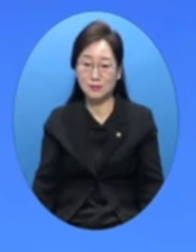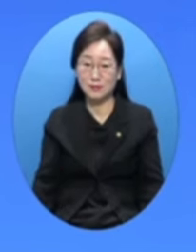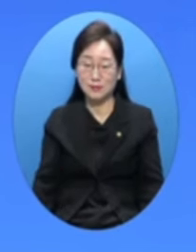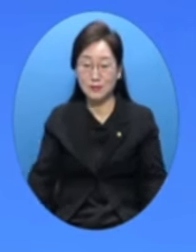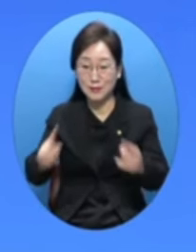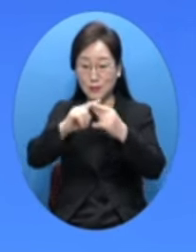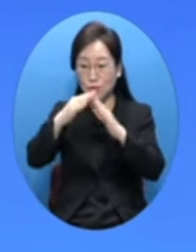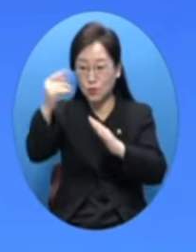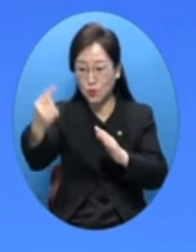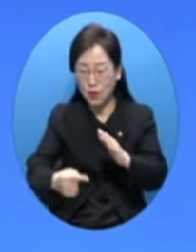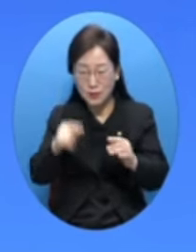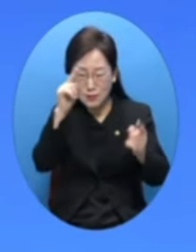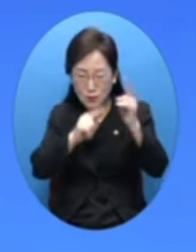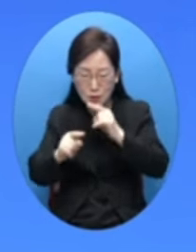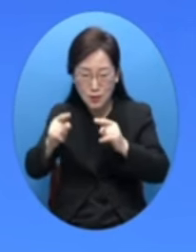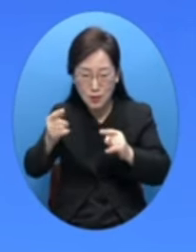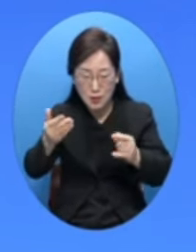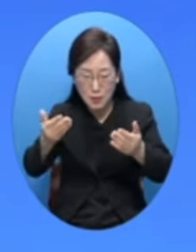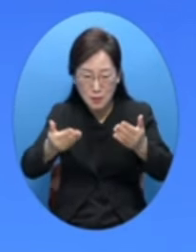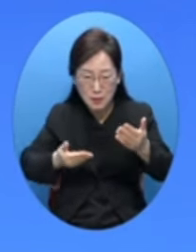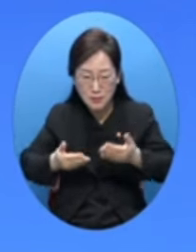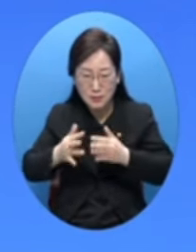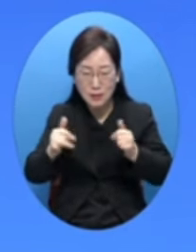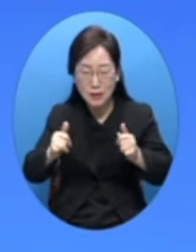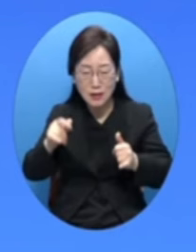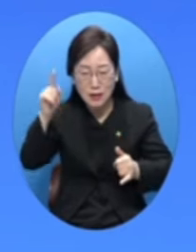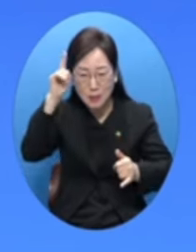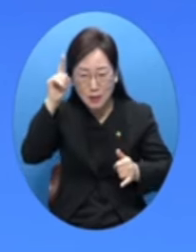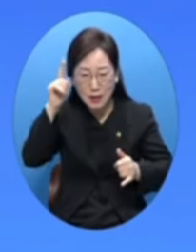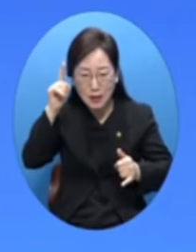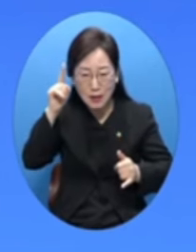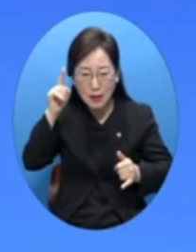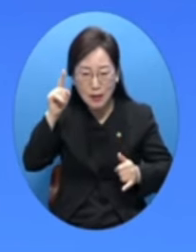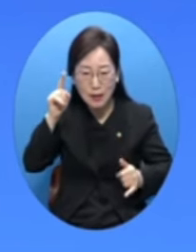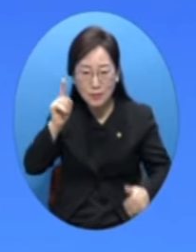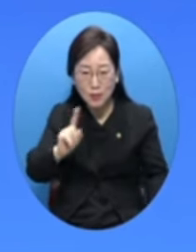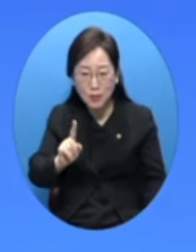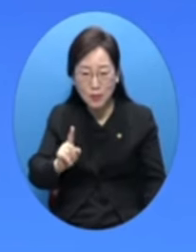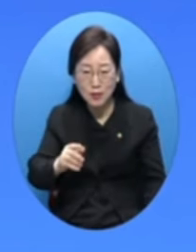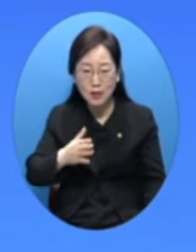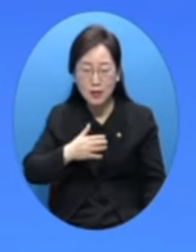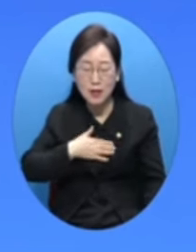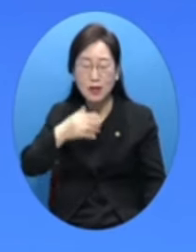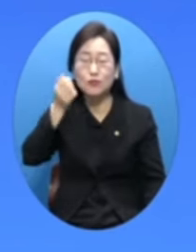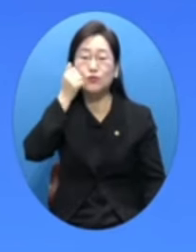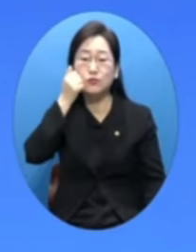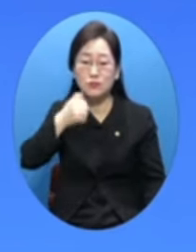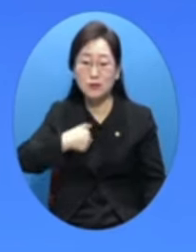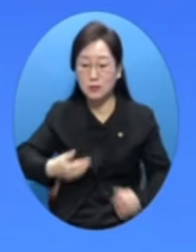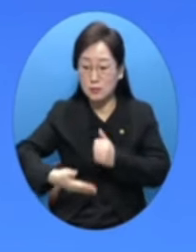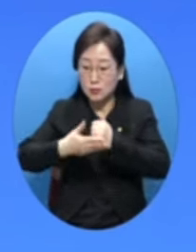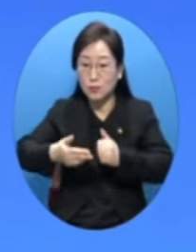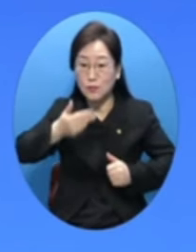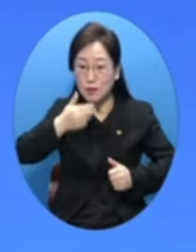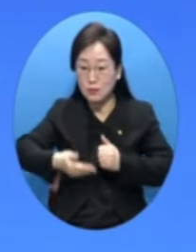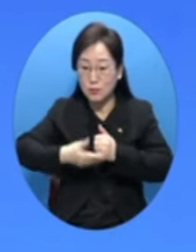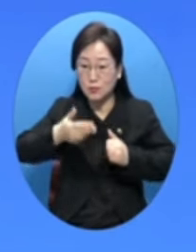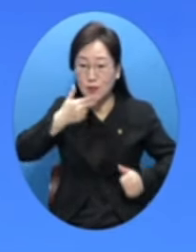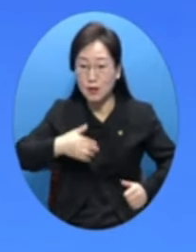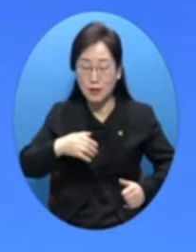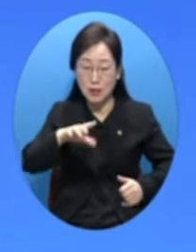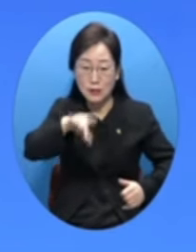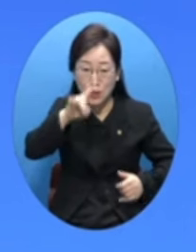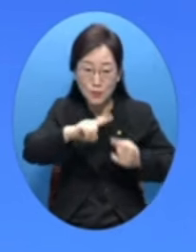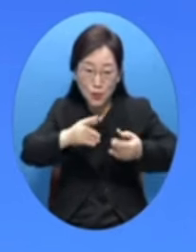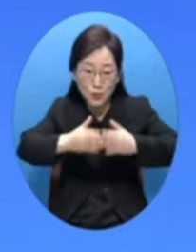교회 와서 상처받는 사람들 100%가 그 문제를 해결하지 못한 사람들입니다. 내가 누군데. 내가 이 교회를 세울 때 얼마나